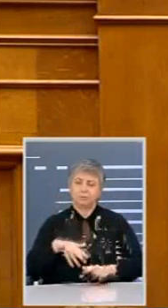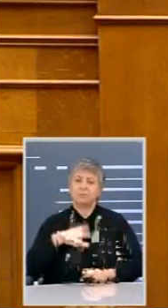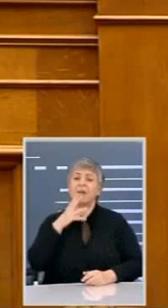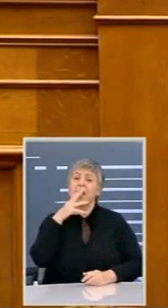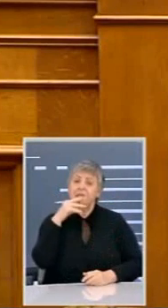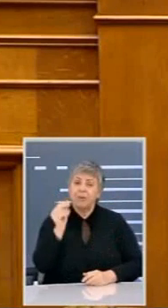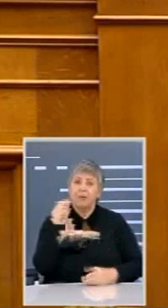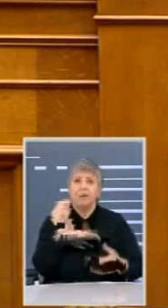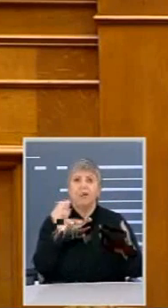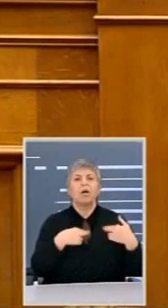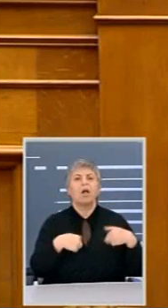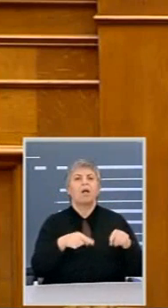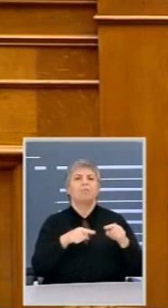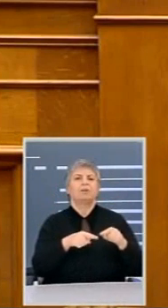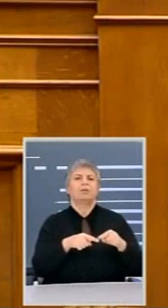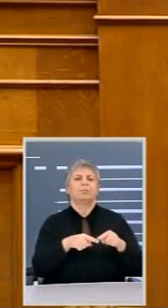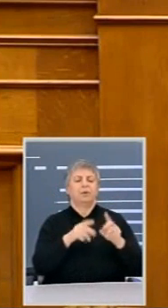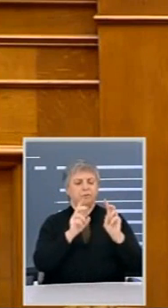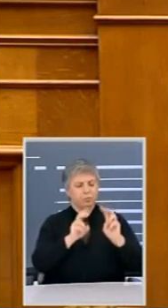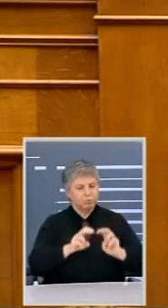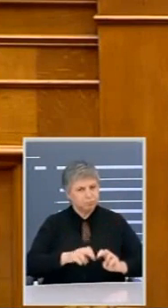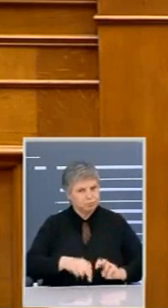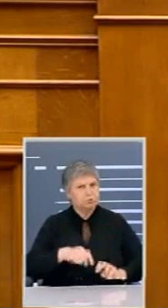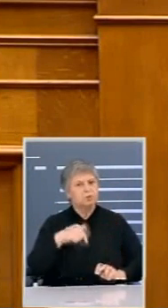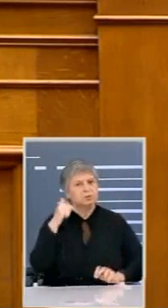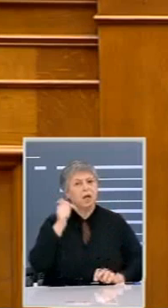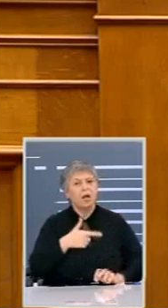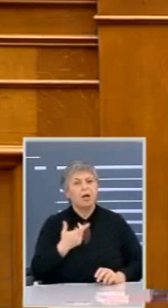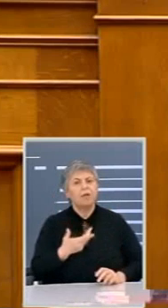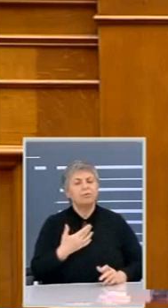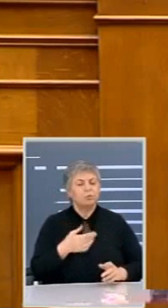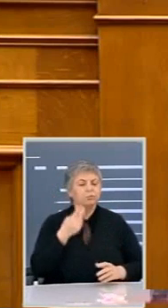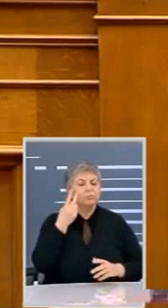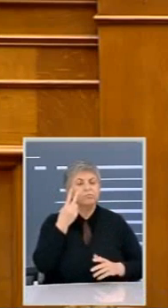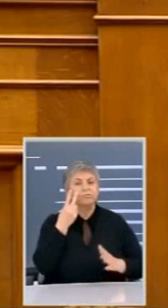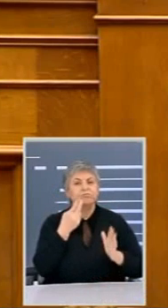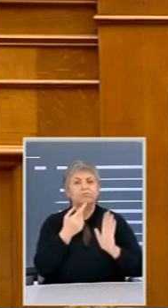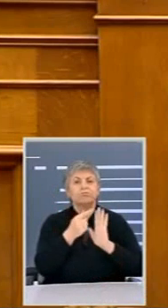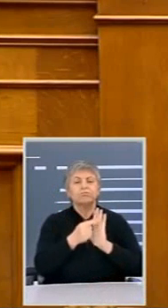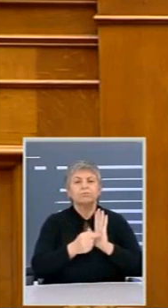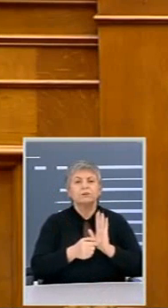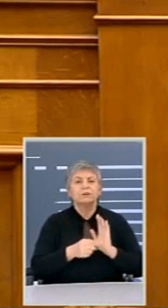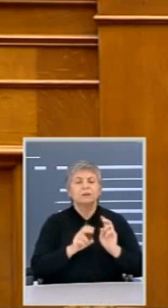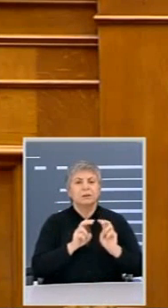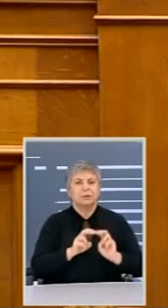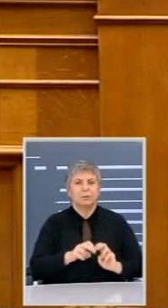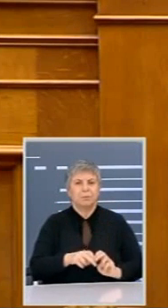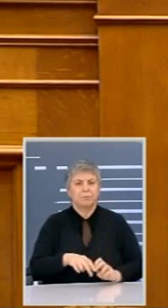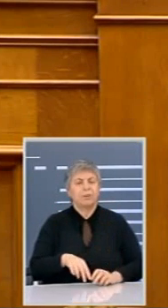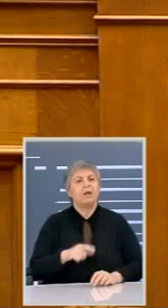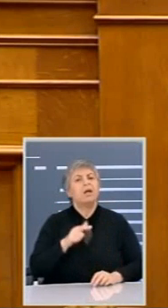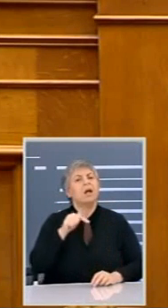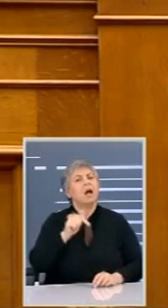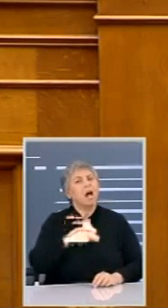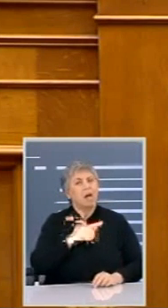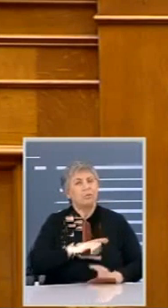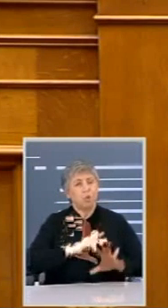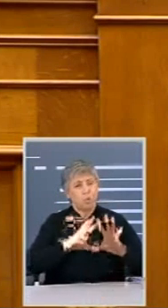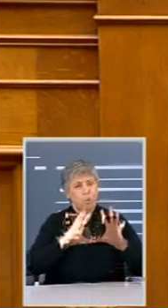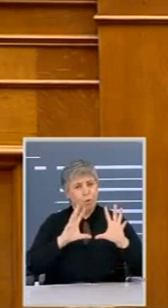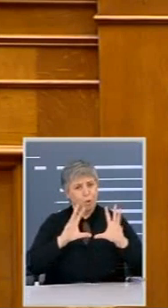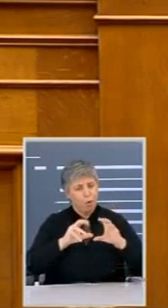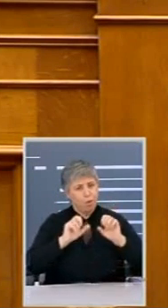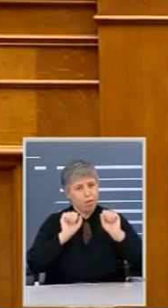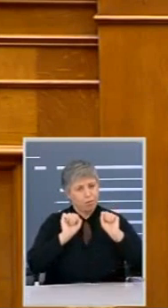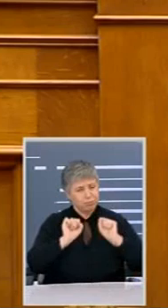διερεύνηση στην Εξεταστική Επιτροπή. Μπορεί η απόφαση της Ολομέλειας να ήταν ομόφωνη, όμως είναι βέβαιο